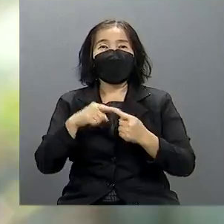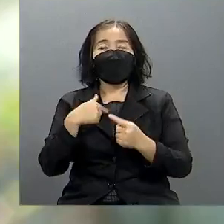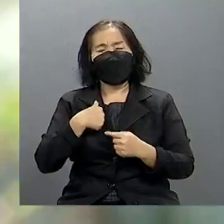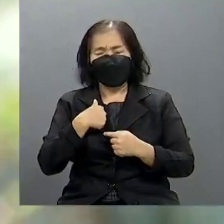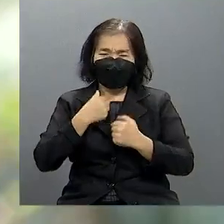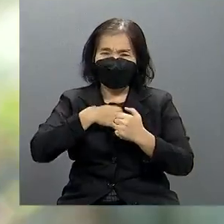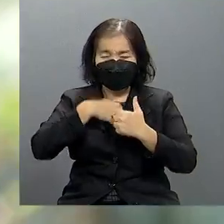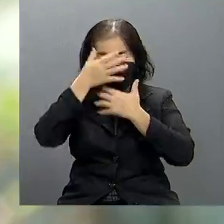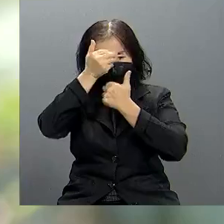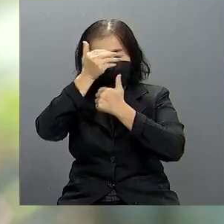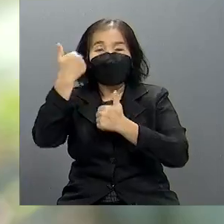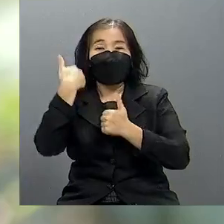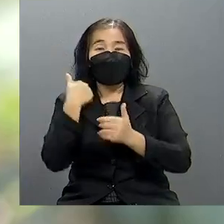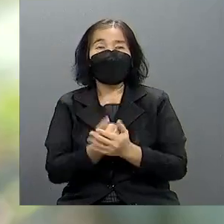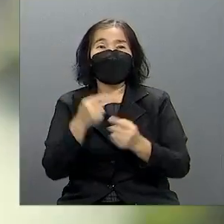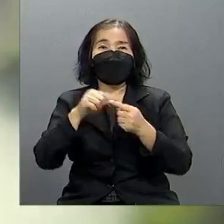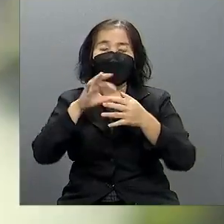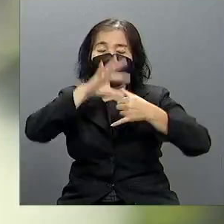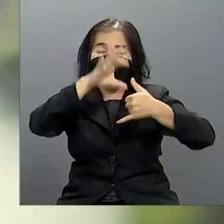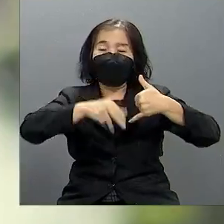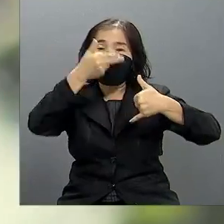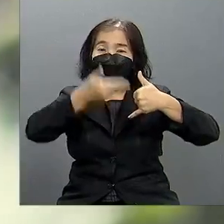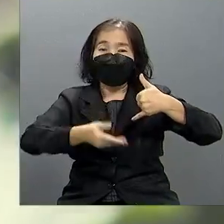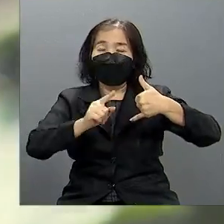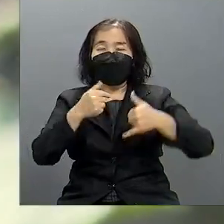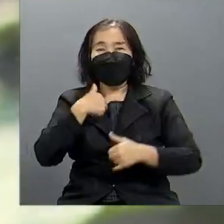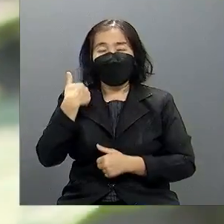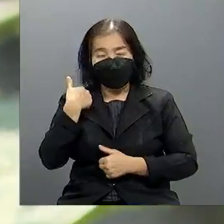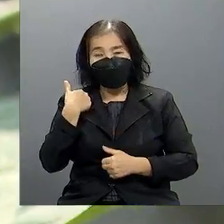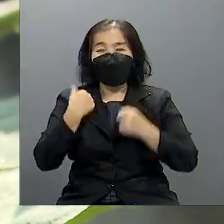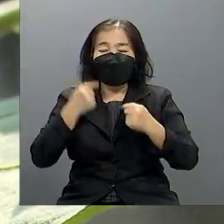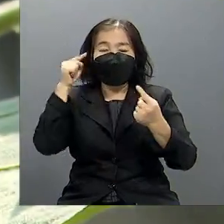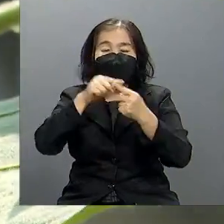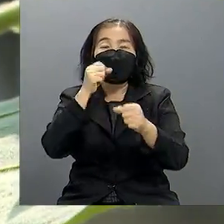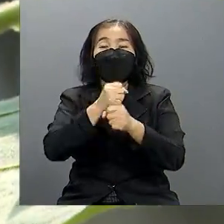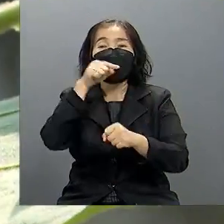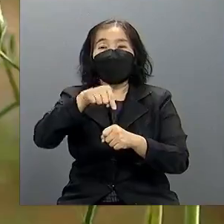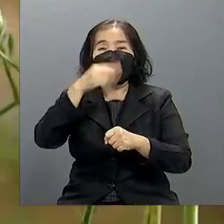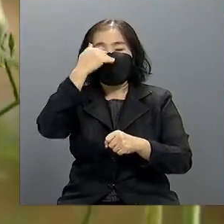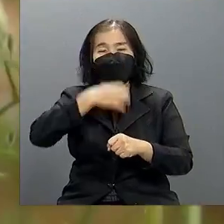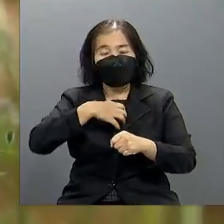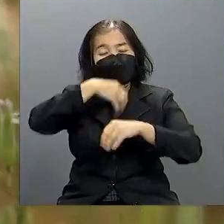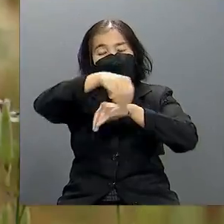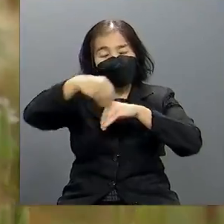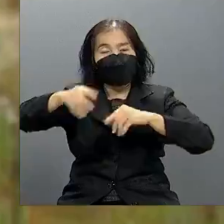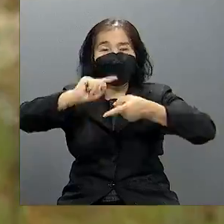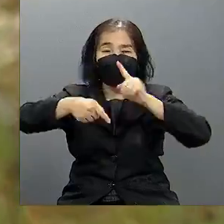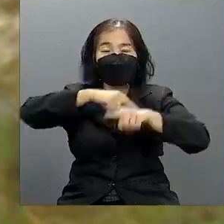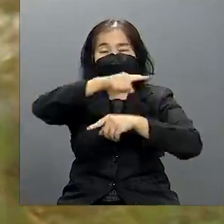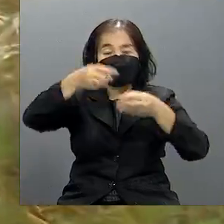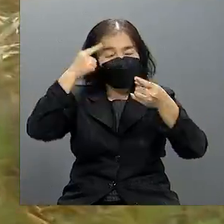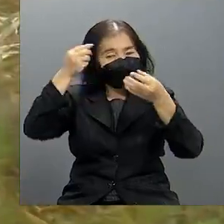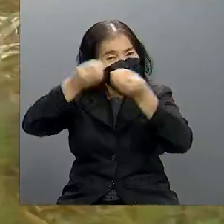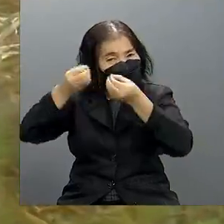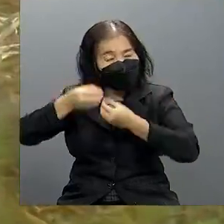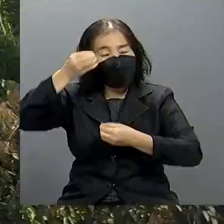รเงี้ยในส่วนของคุณสมบัติต่างๆอะไรเงี้ยเราเลยเข้ามาตรงนี้ค่ะเพื่อที่จะมาหาเครือข่ายเพื่อนๆอะไรเงี้ยค่ะมาหาความรู้ค่ะตรงนี้นะคะ